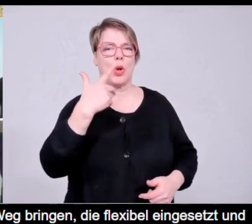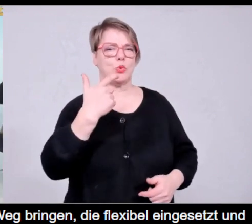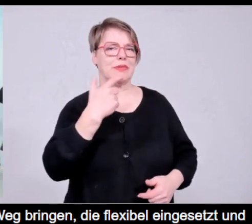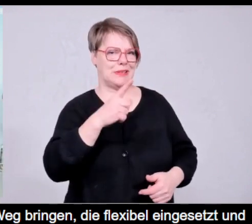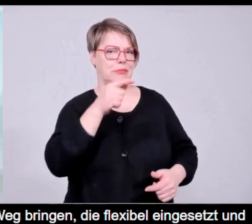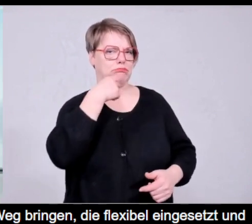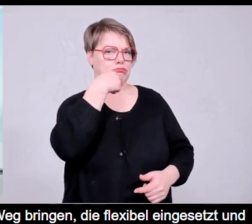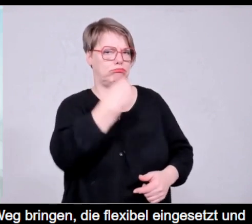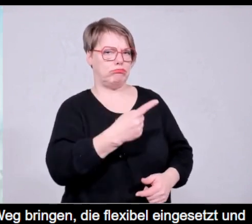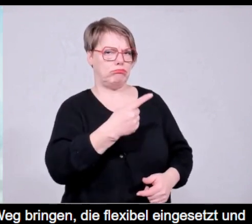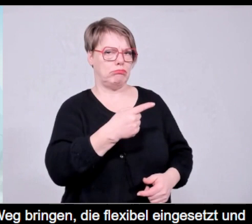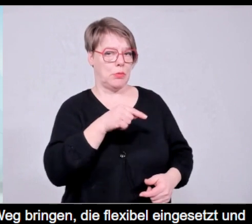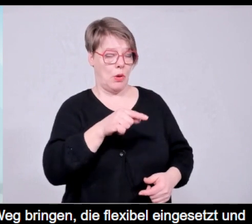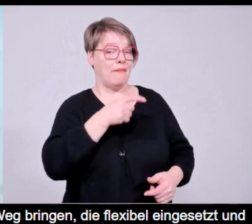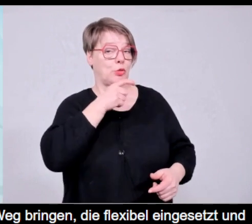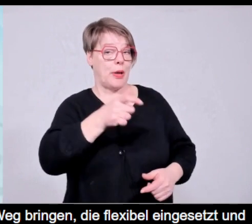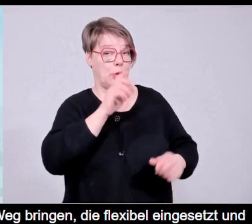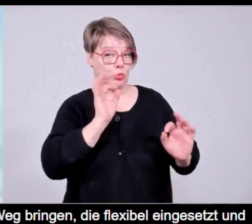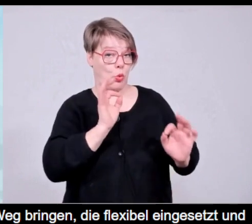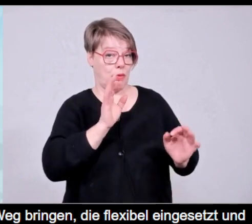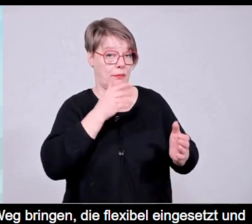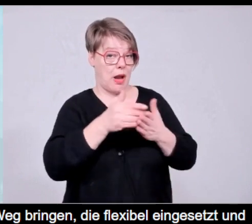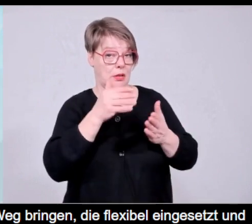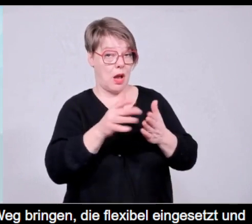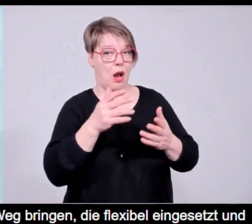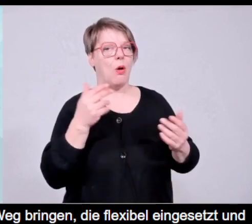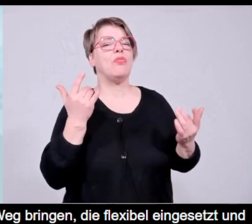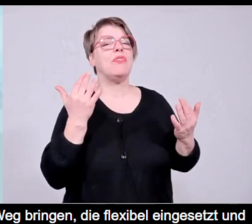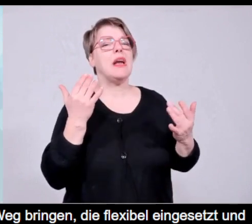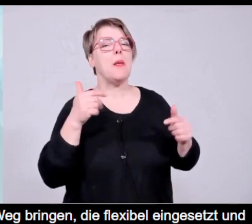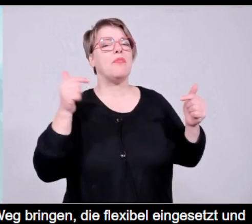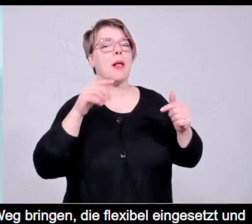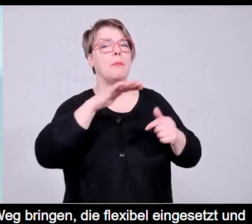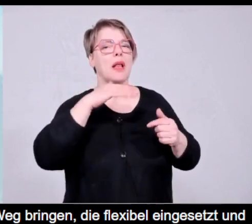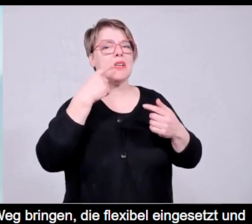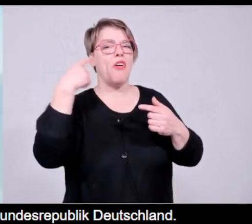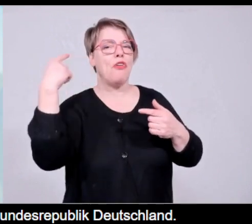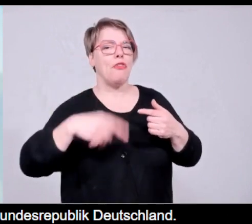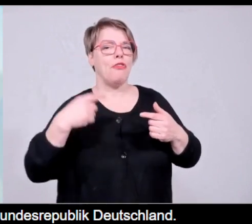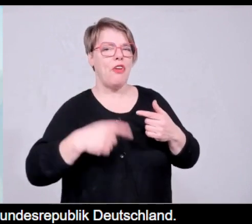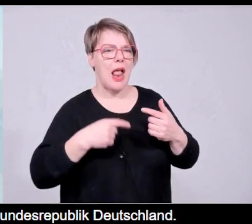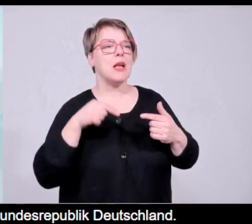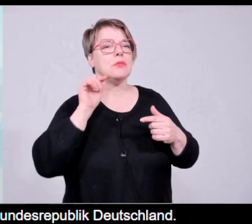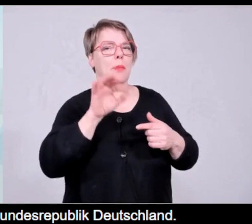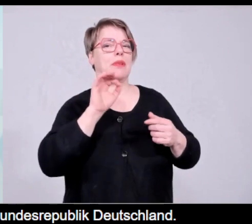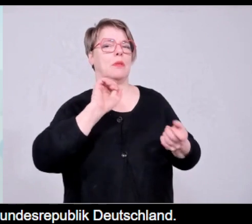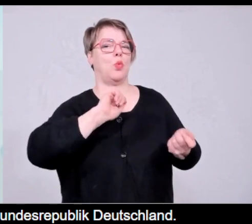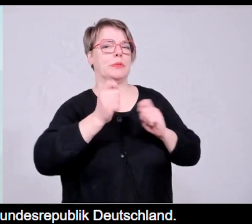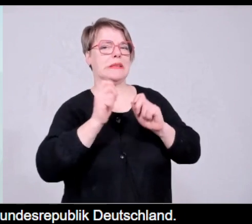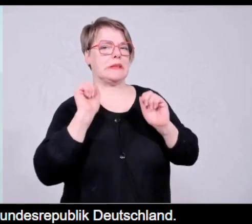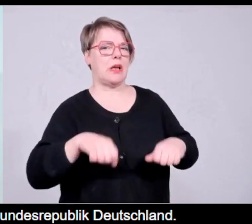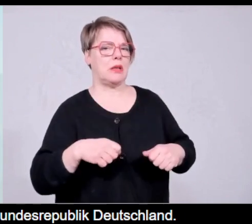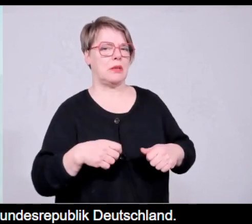auch nicht auf. Ich habe vorher dargestellt, wir haben über 4.000 Plätze jetzt schon gefördert, weitere 4.000 Folgen. Es hat sich bloß aus meiner Sicht ein Thema verändert,